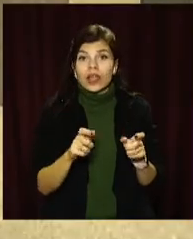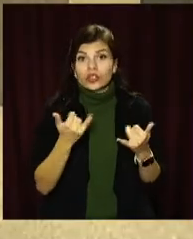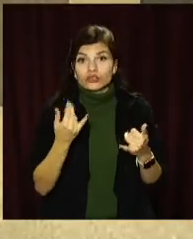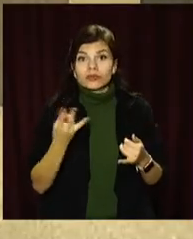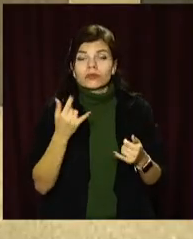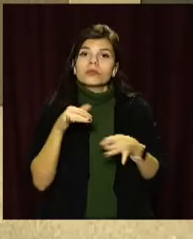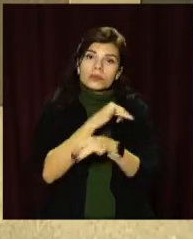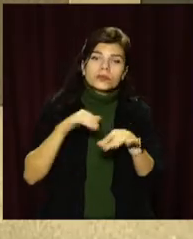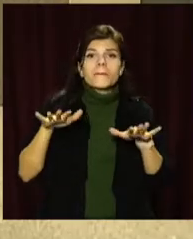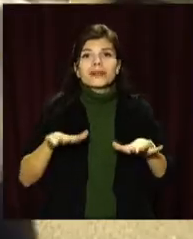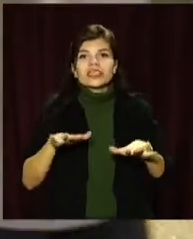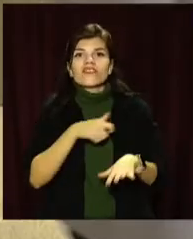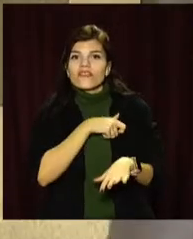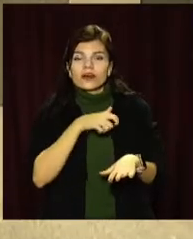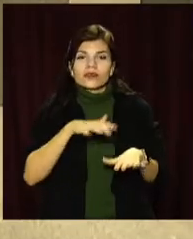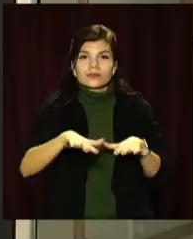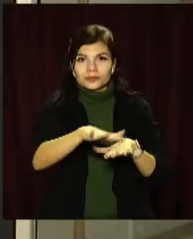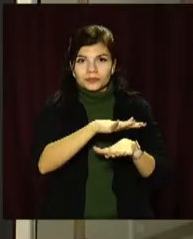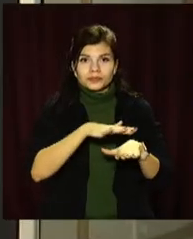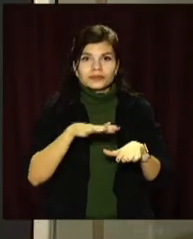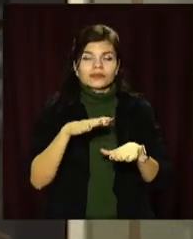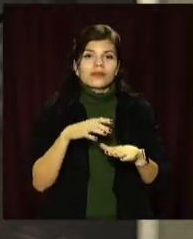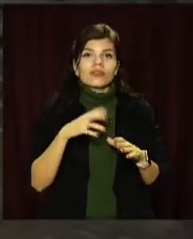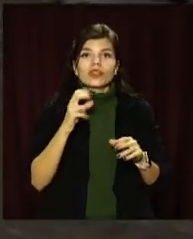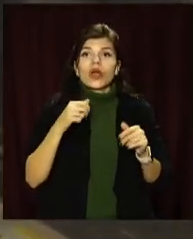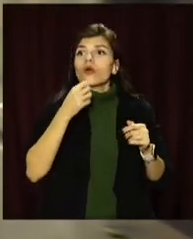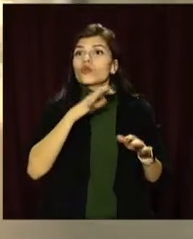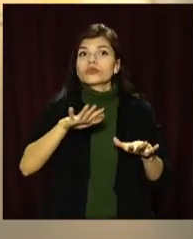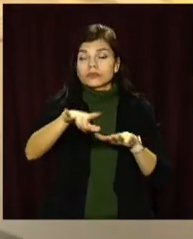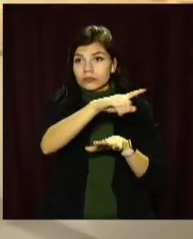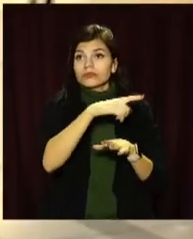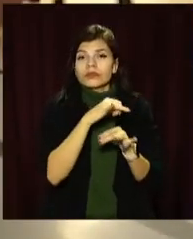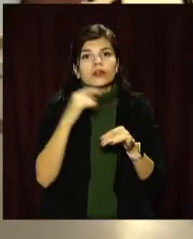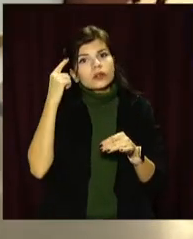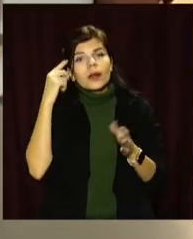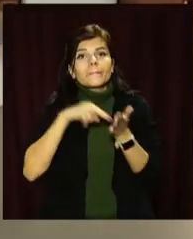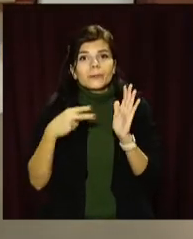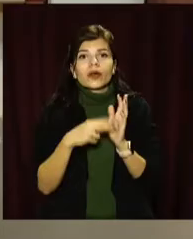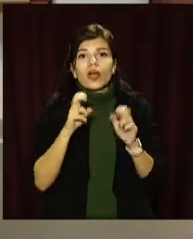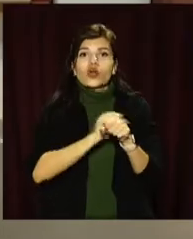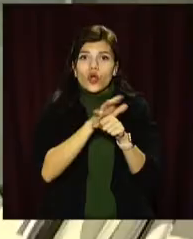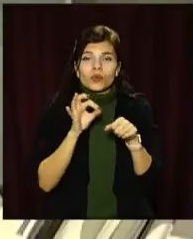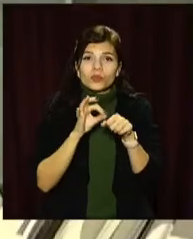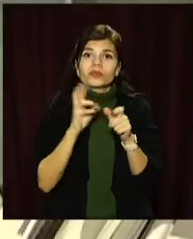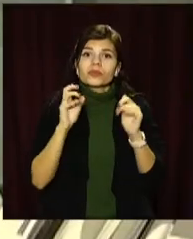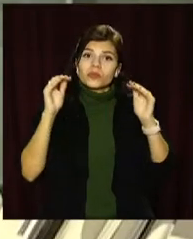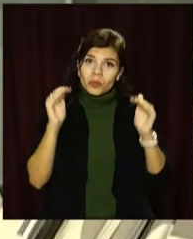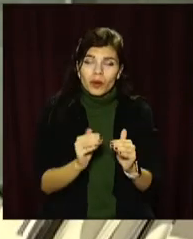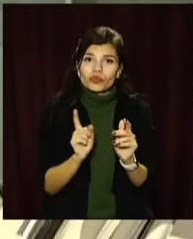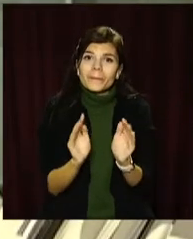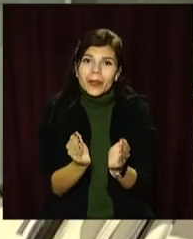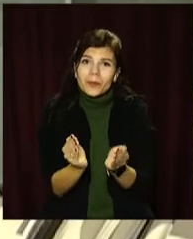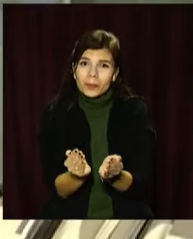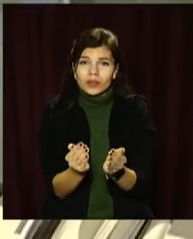тривають перемовини з місцевою владою. На усіх рівнях стоїть одне завдання – зупинити темпи поширення недуги, щоб